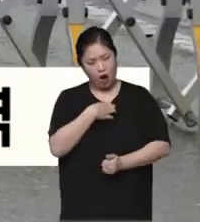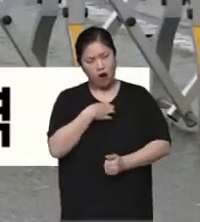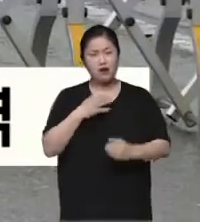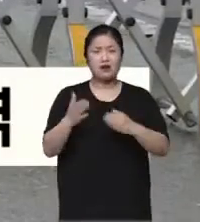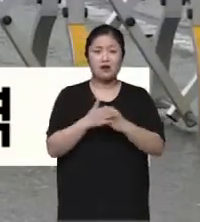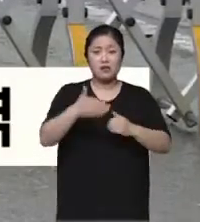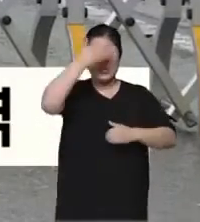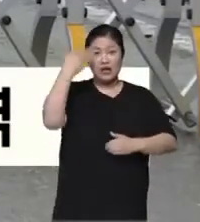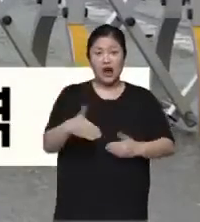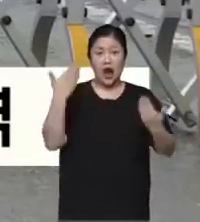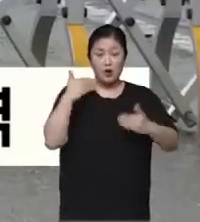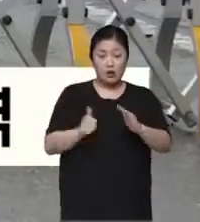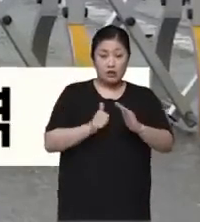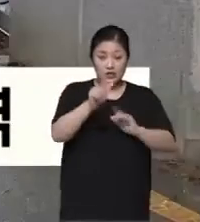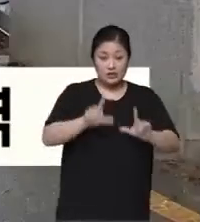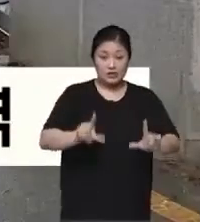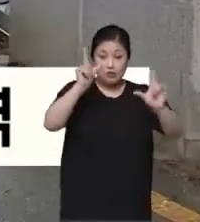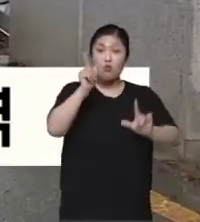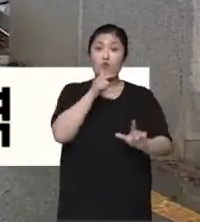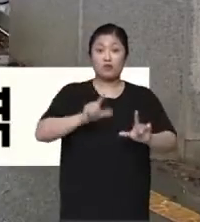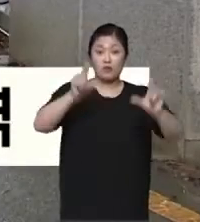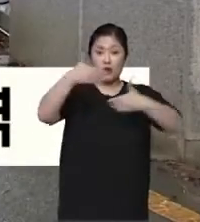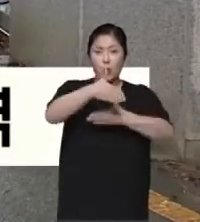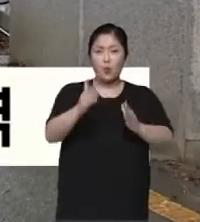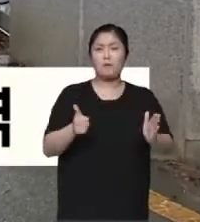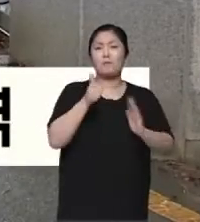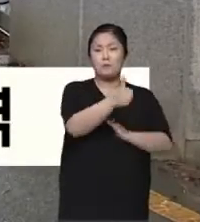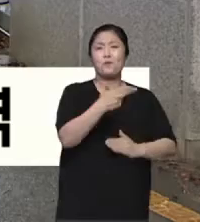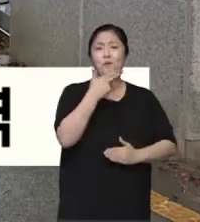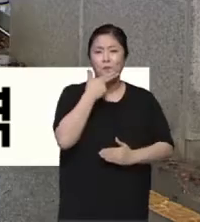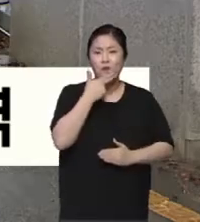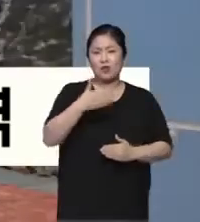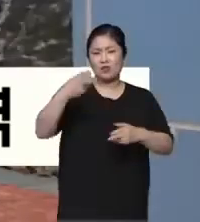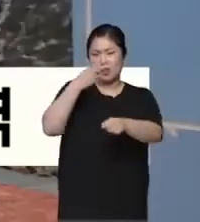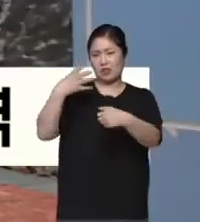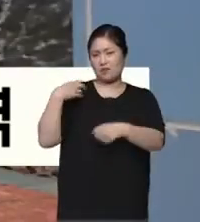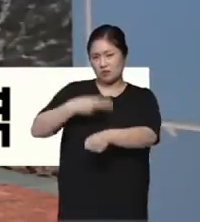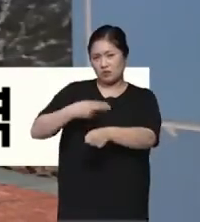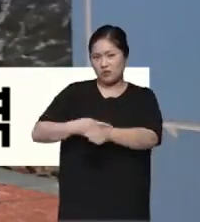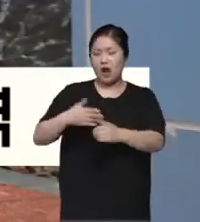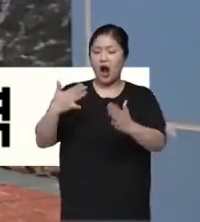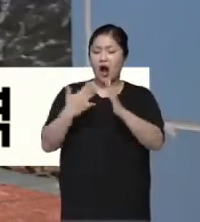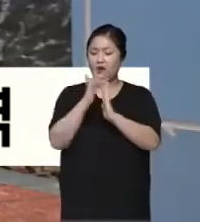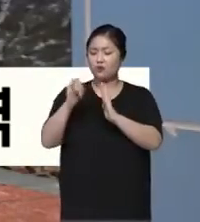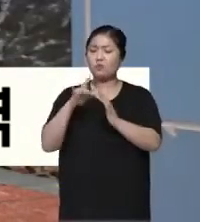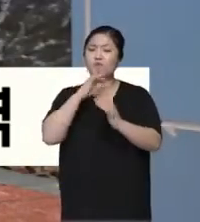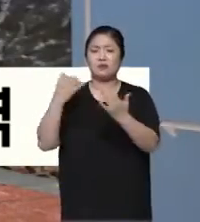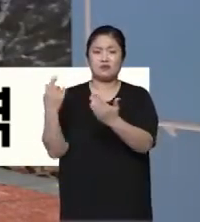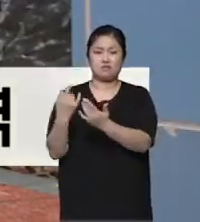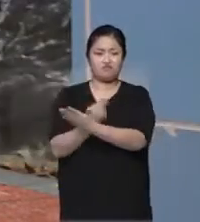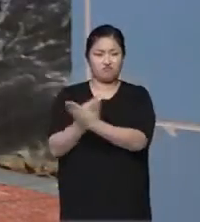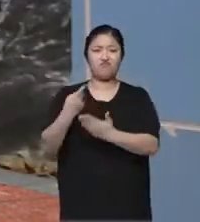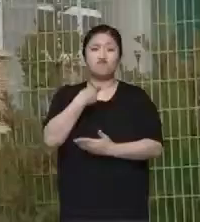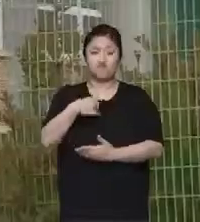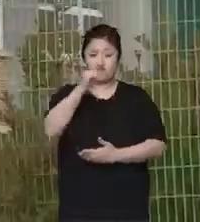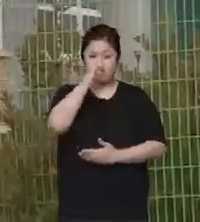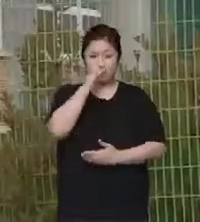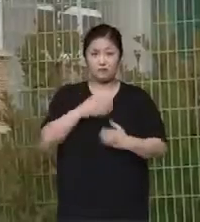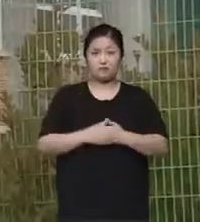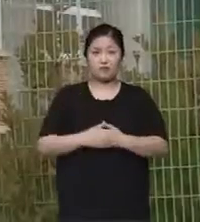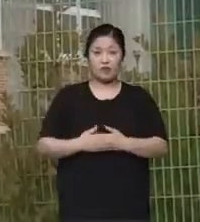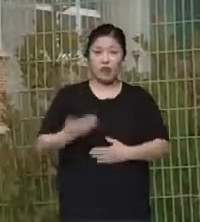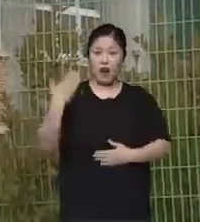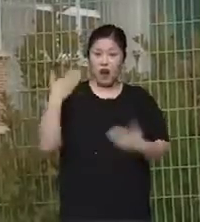우려됐는데 다행히 학교를 나간 지난 월요일 교실에 들르지 않고 담임교사와 가족만 접촉한 것으로 나타났습니다.